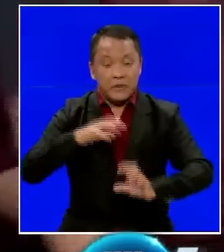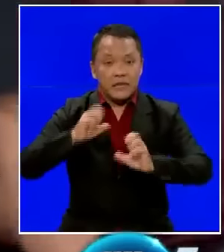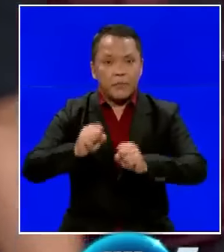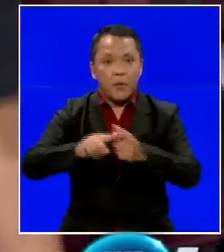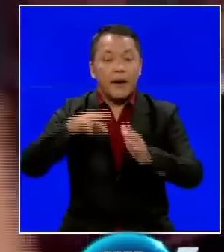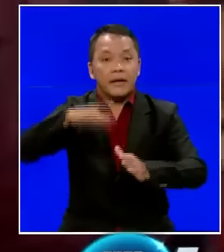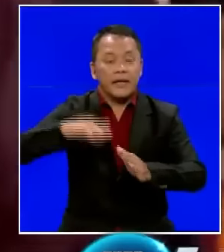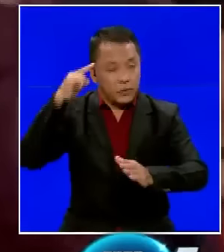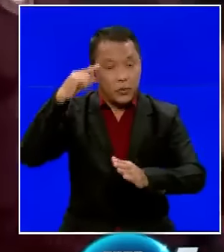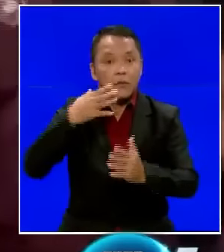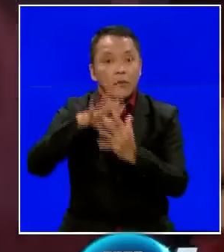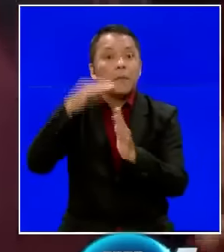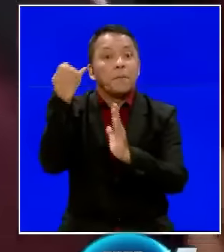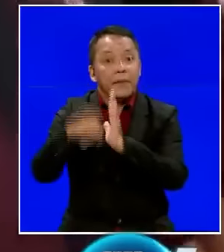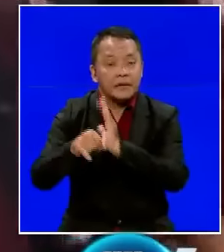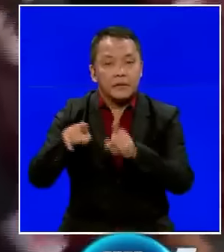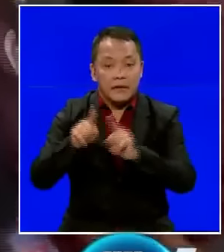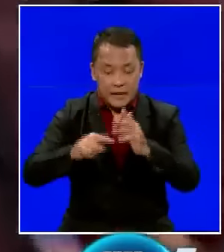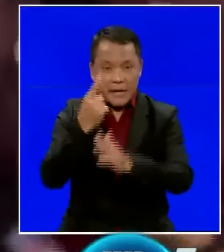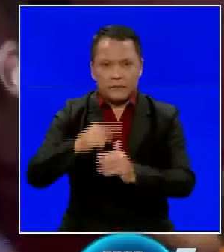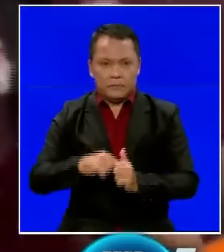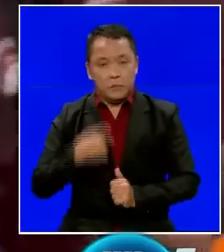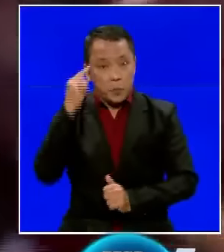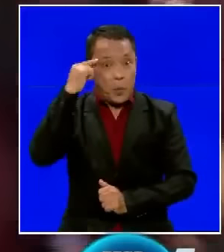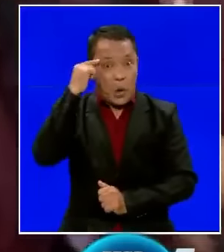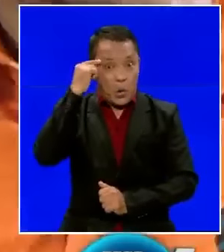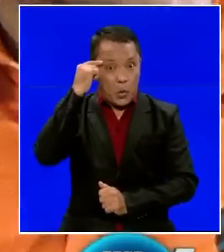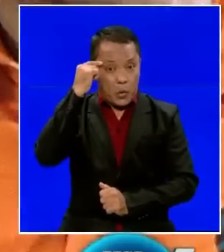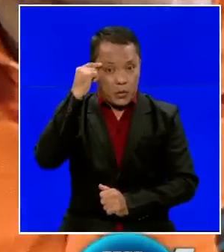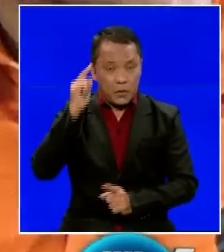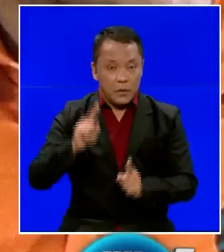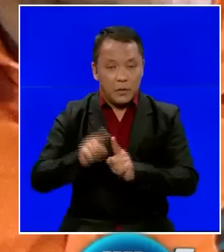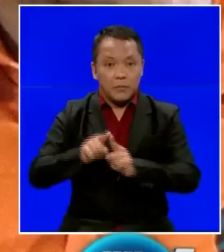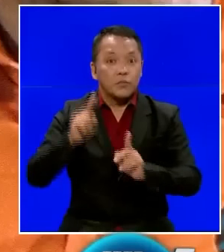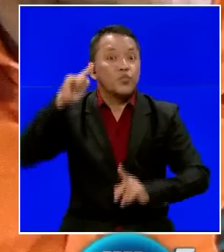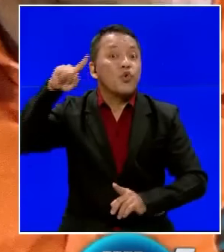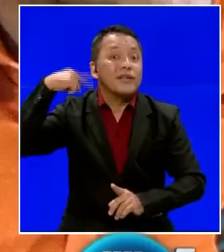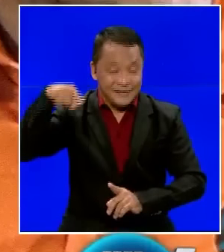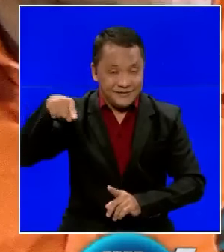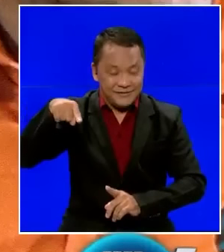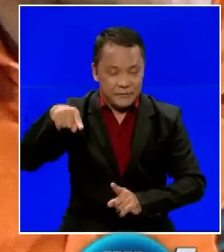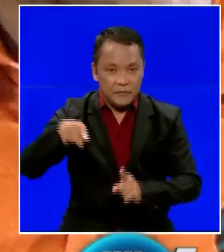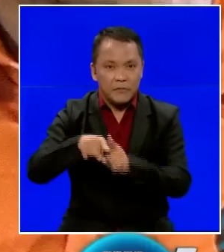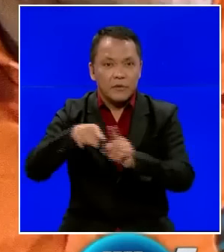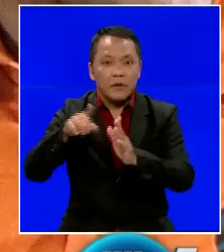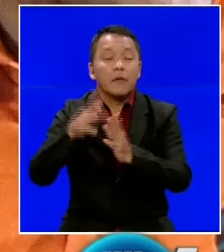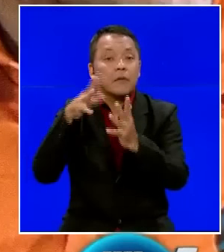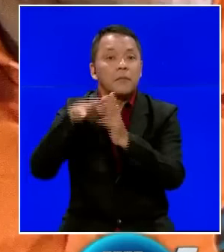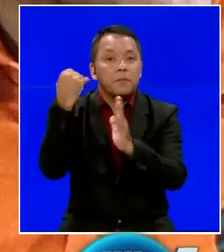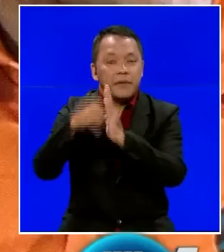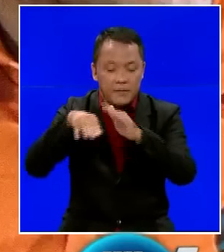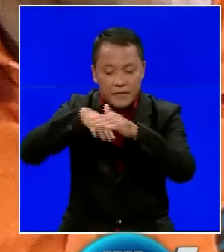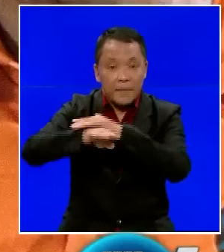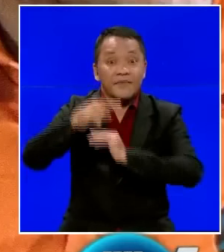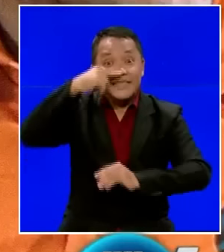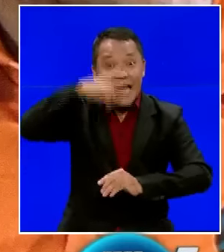เพราะน้องเขารู้ผมเป็นผู้ต้องหาแต่ตอนแรกเนี่ยก็ไม่รู้เหมือนกันนะ นารีพิฆาตเหรอ เออว่าเสียแป้งเนี่ยเป็นผู้ต้องหาหนีไป